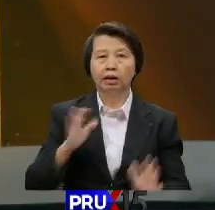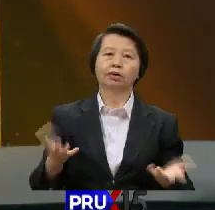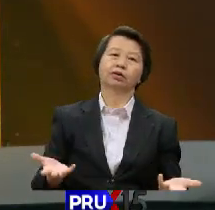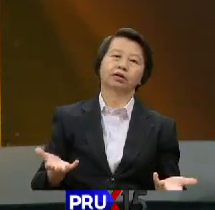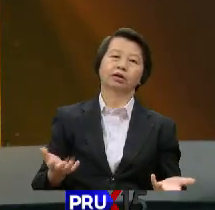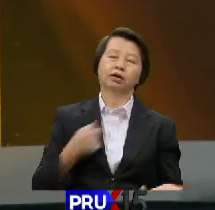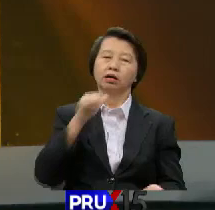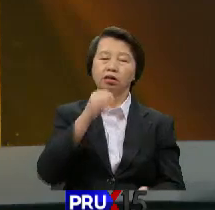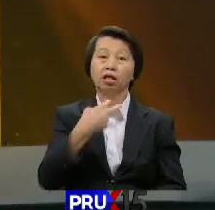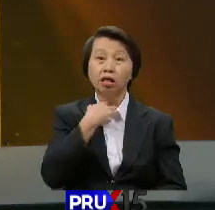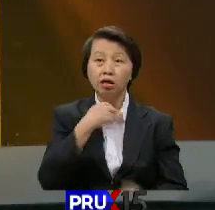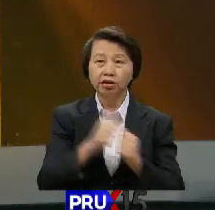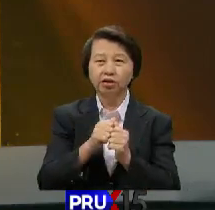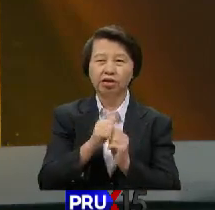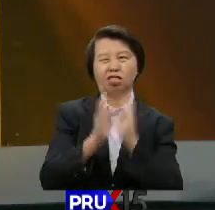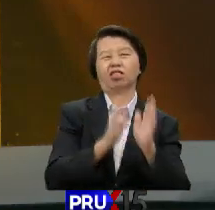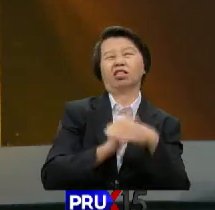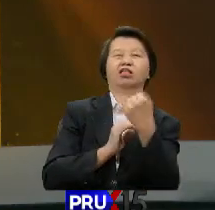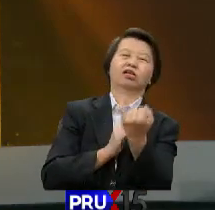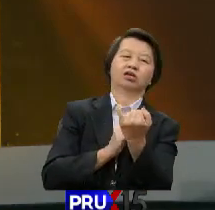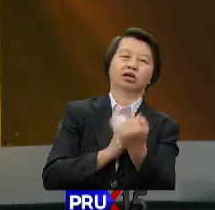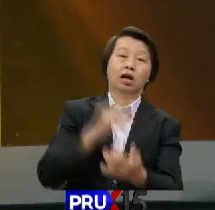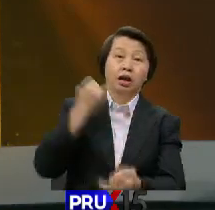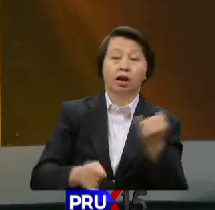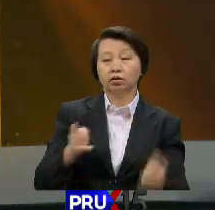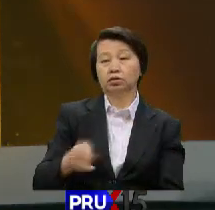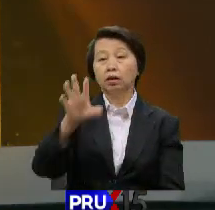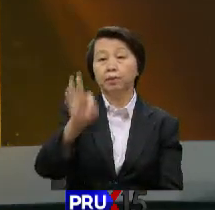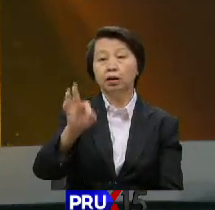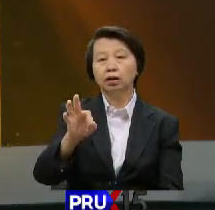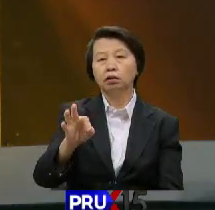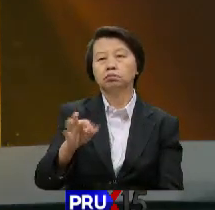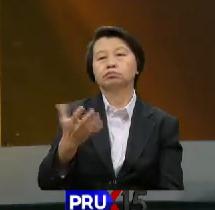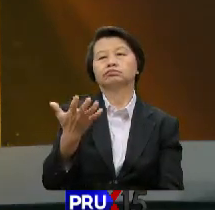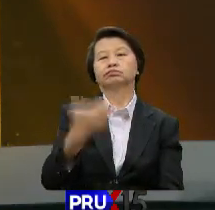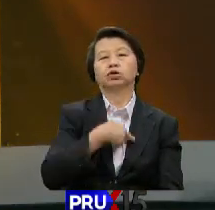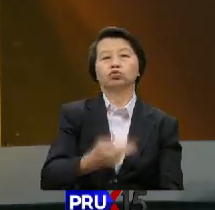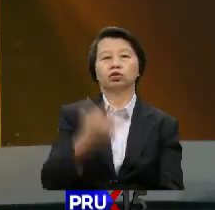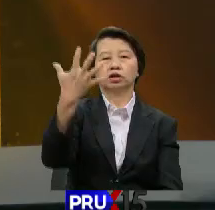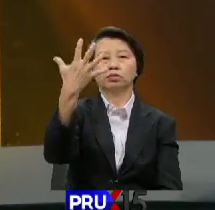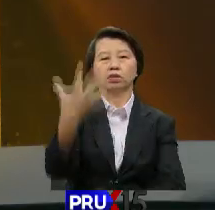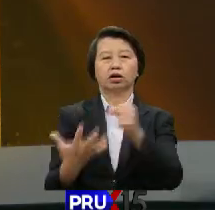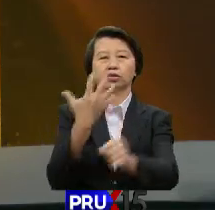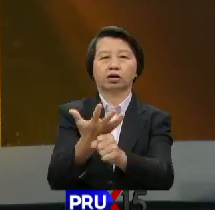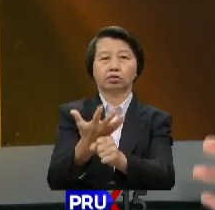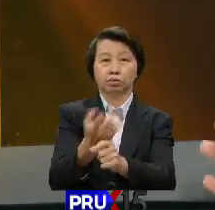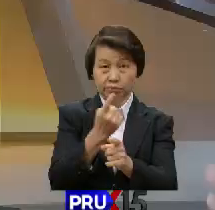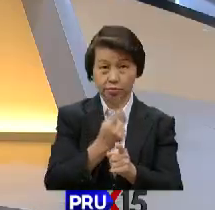mereka tak tertangkap dengan retorik akhirnya mereka Rugi untuk 5 tahun Oke